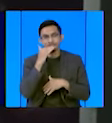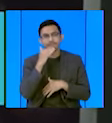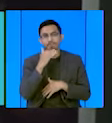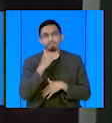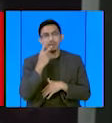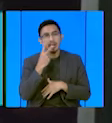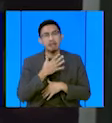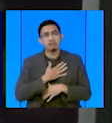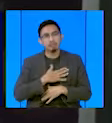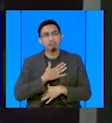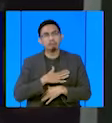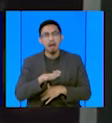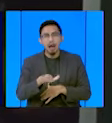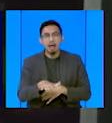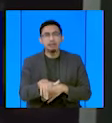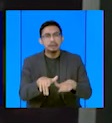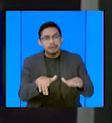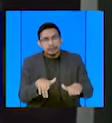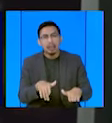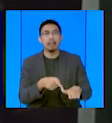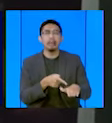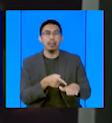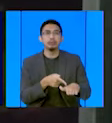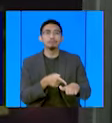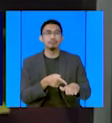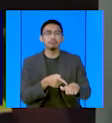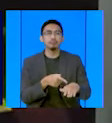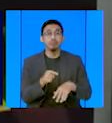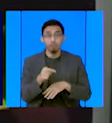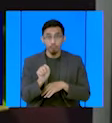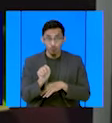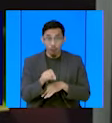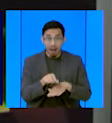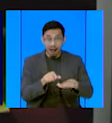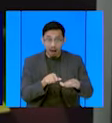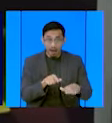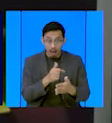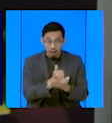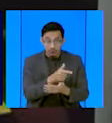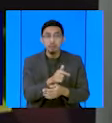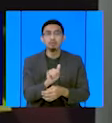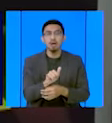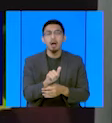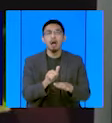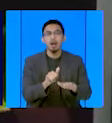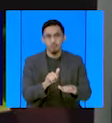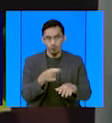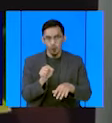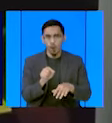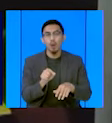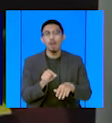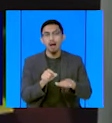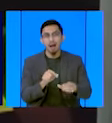anaknya gitu dikorbanin. Tapi emang berarti betul anak kandung? Iya anak kandung, tadinya nggak laporan, tadinya mau keluargaan aja. Cuma pas ada